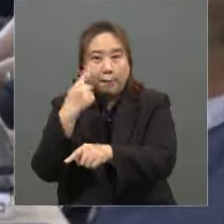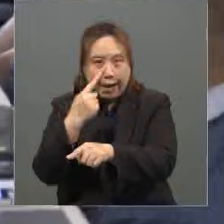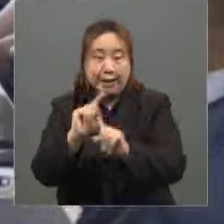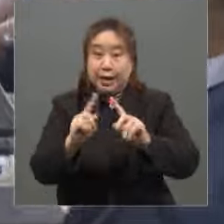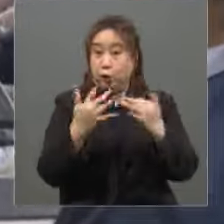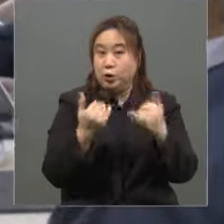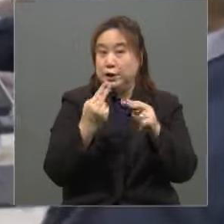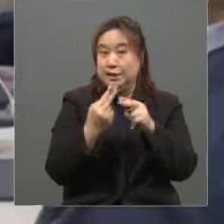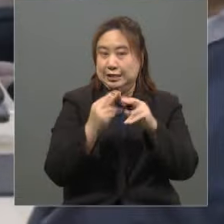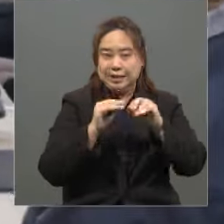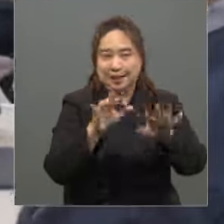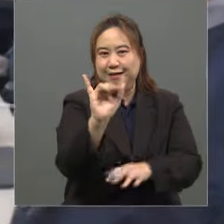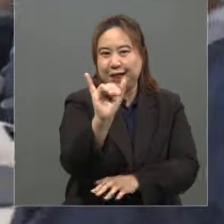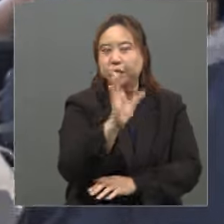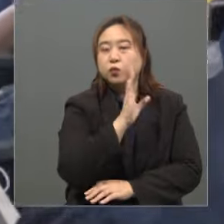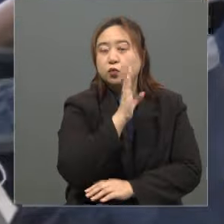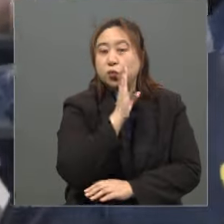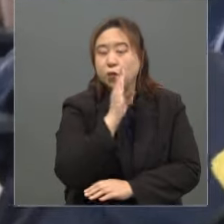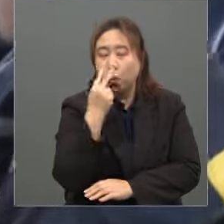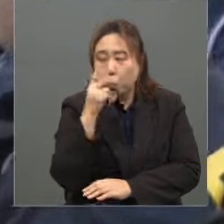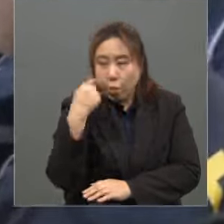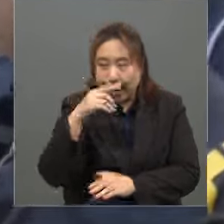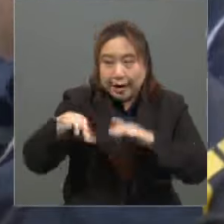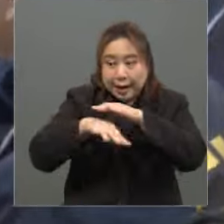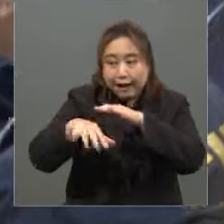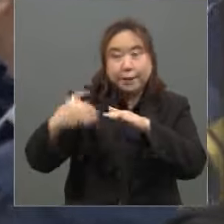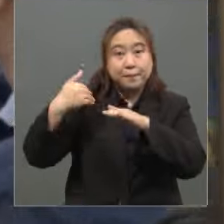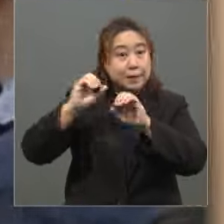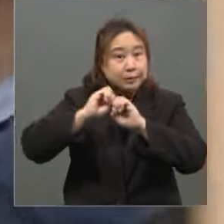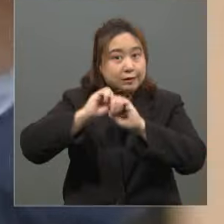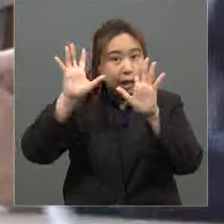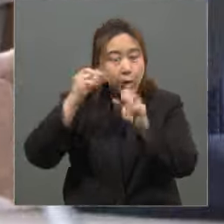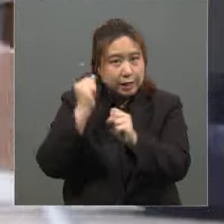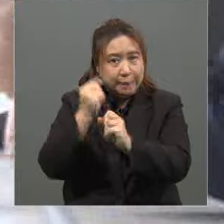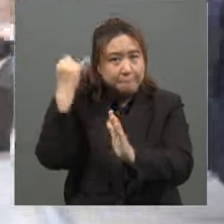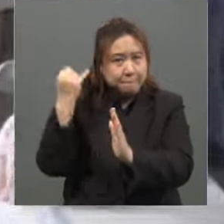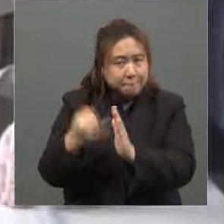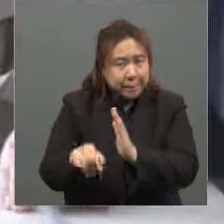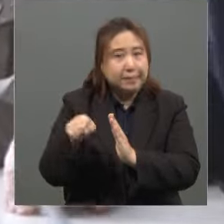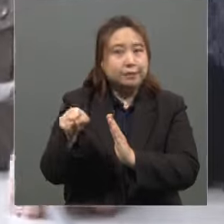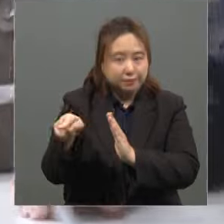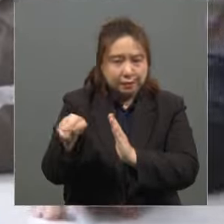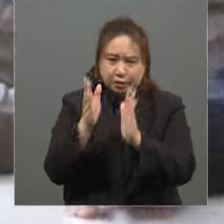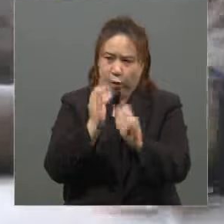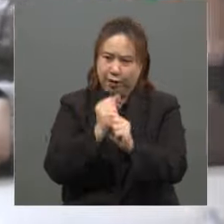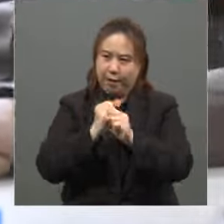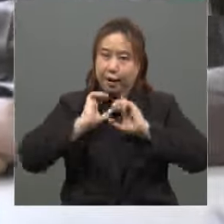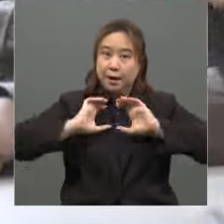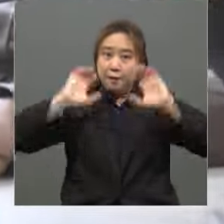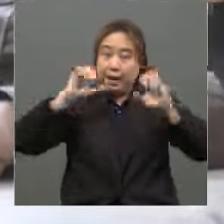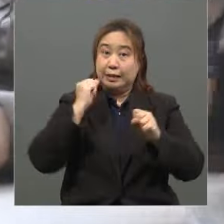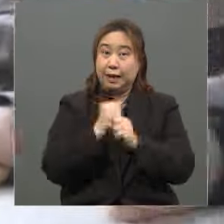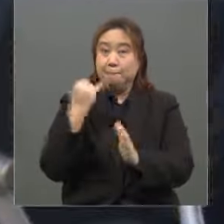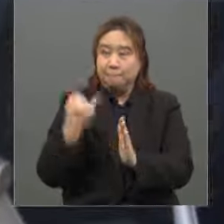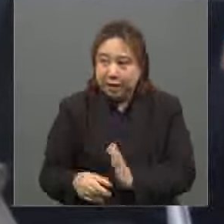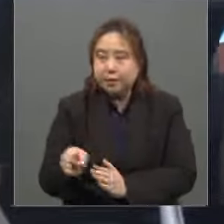ยและหากไปพบว่าบุคคลใดที่มีหลักฐานชัดเจนและเป็นการกระทำความผิดต่อเจ้าพนักงานของรัฐหรือความผิดต่อแผ่นดิน